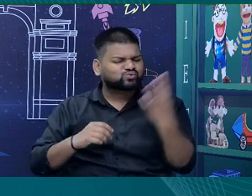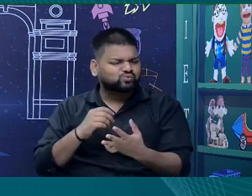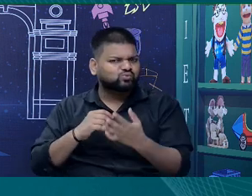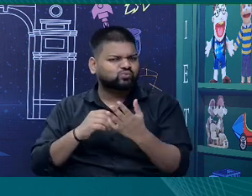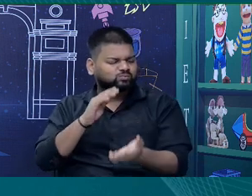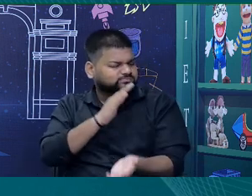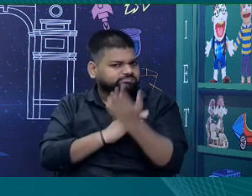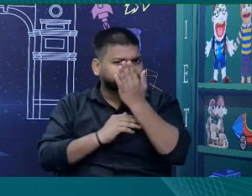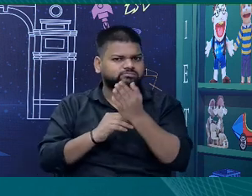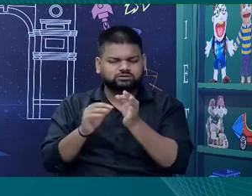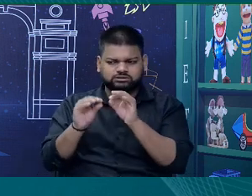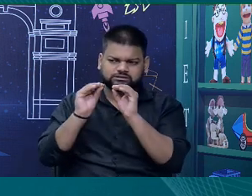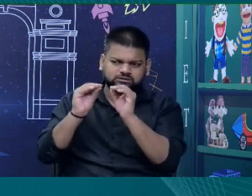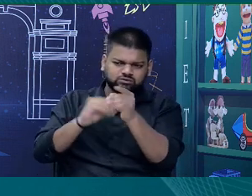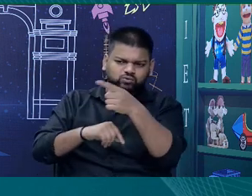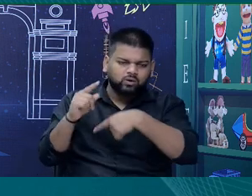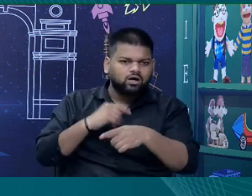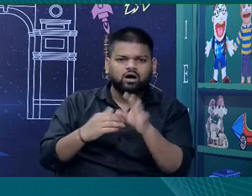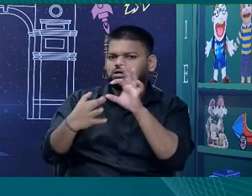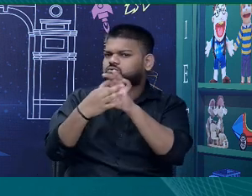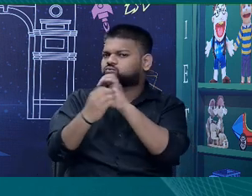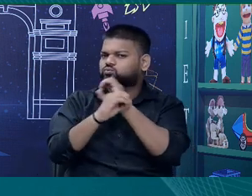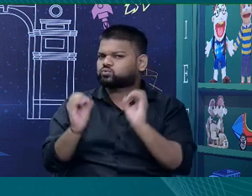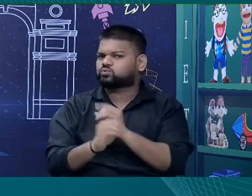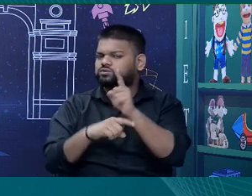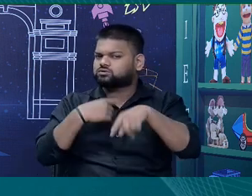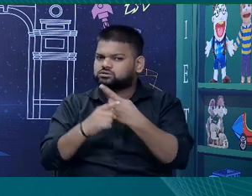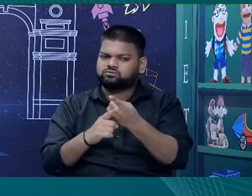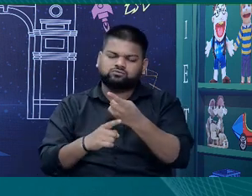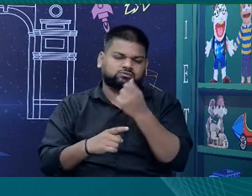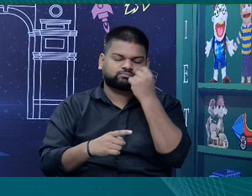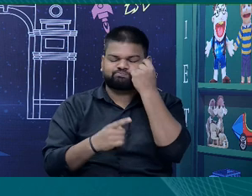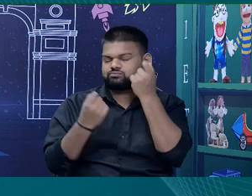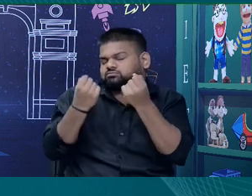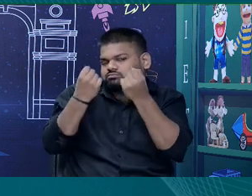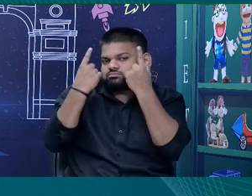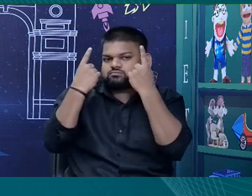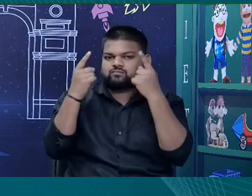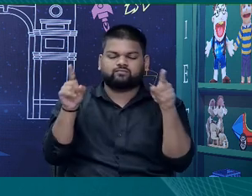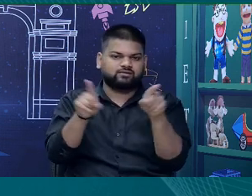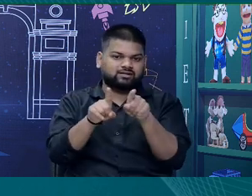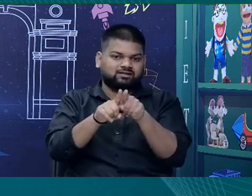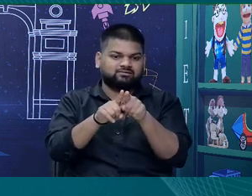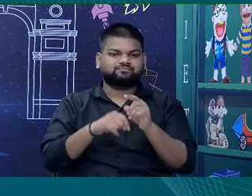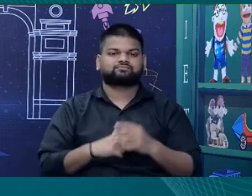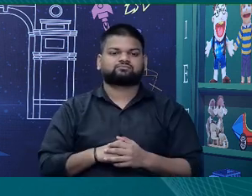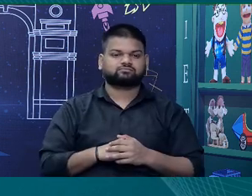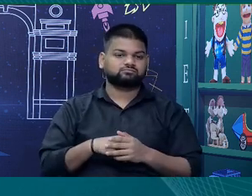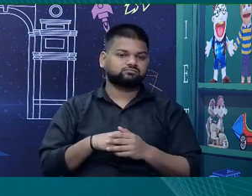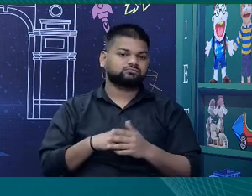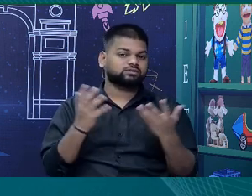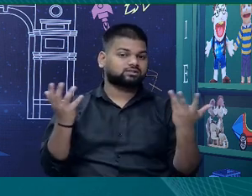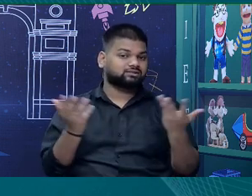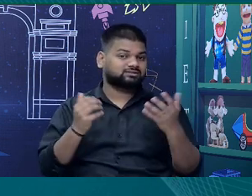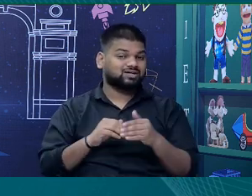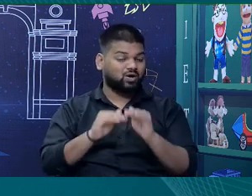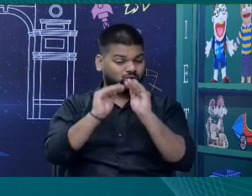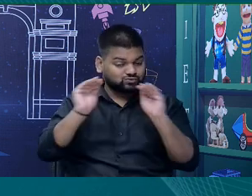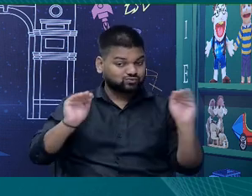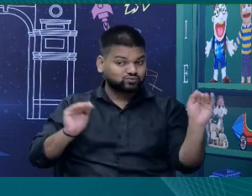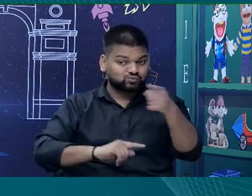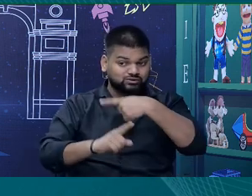आगे जाना है सेकंड आप थर्ड आपके अपॉइंटमेंट है की आपको कांसेप्चुअल बिल्डिंग पे जो कॉन्सेप्ट है उसको बिल्ड करने